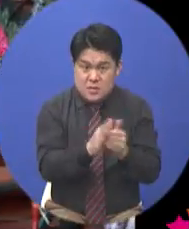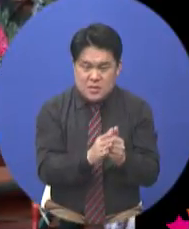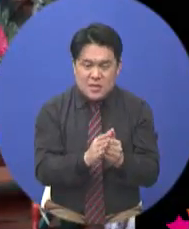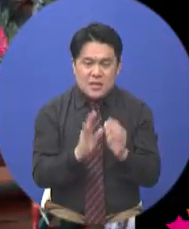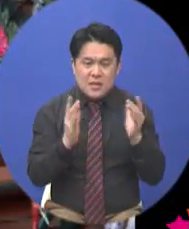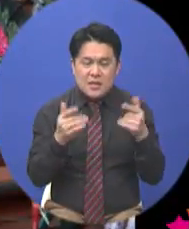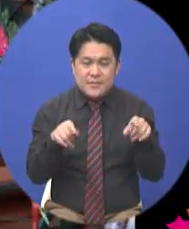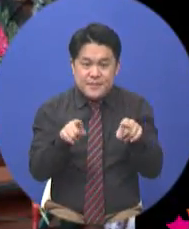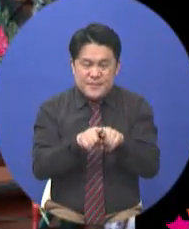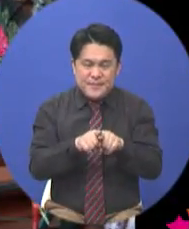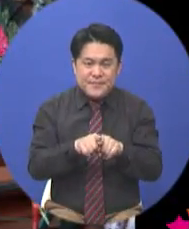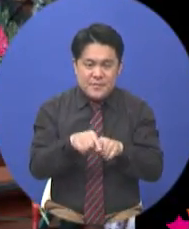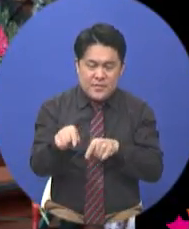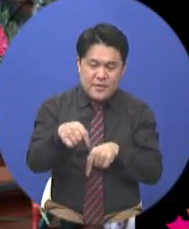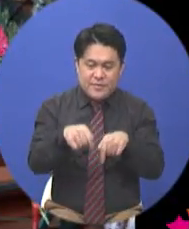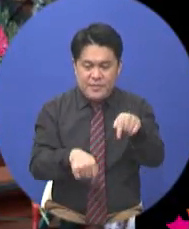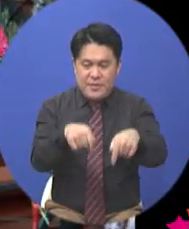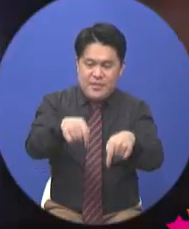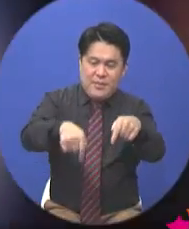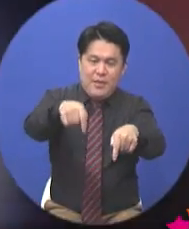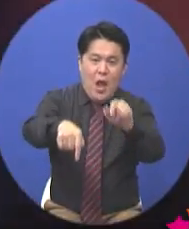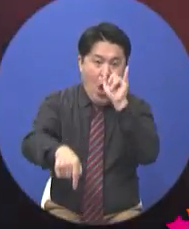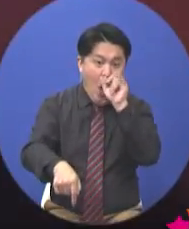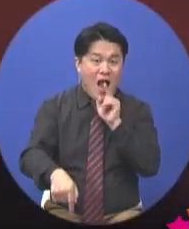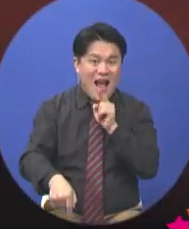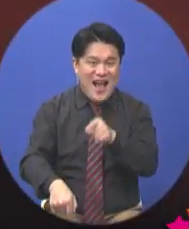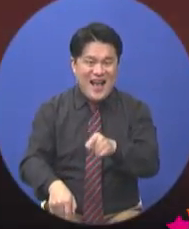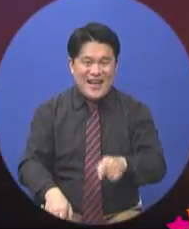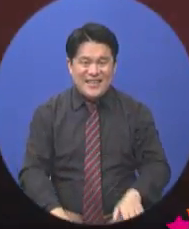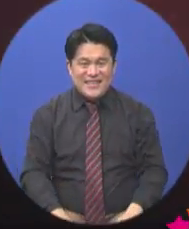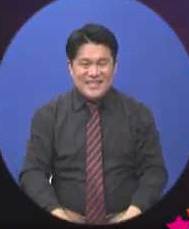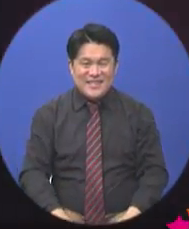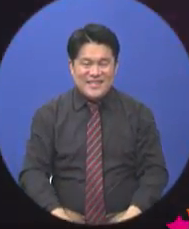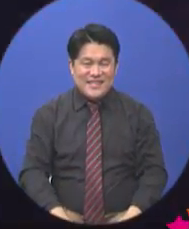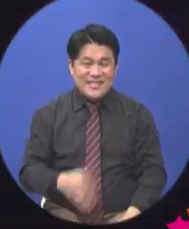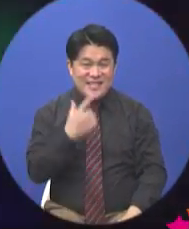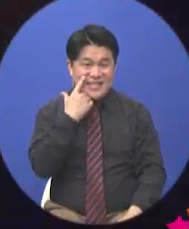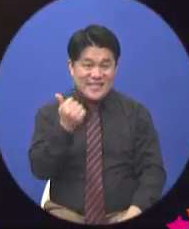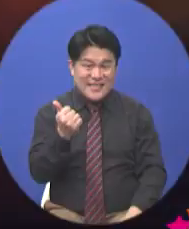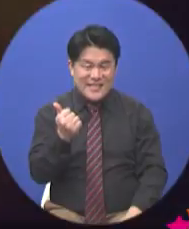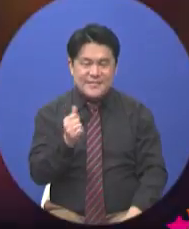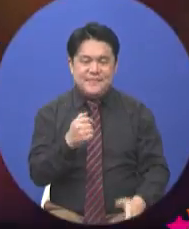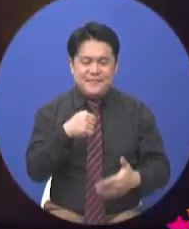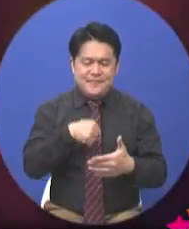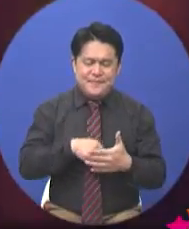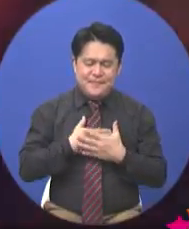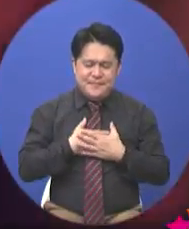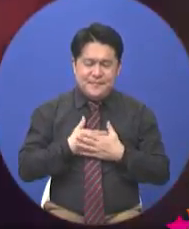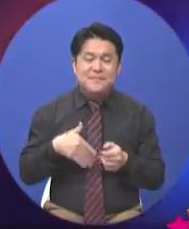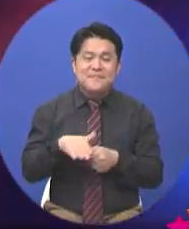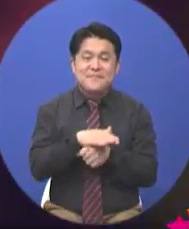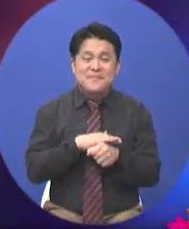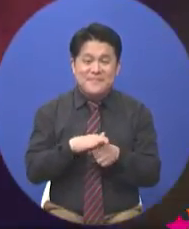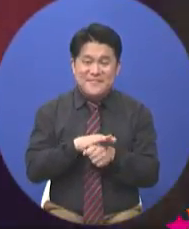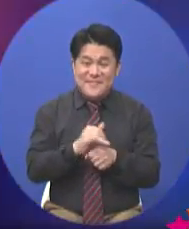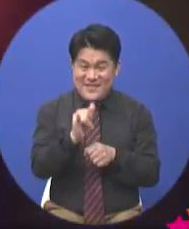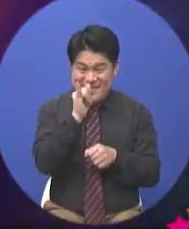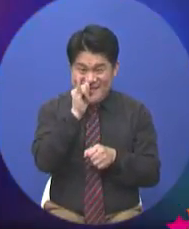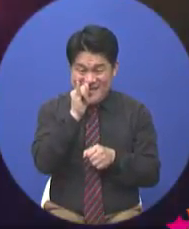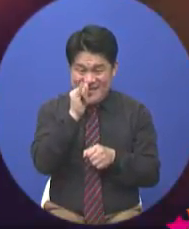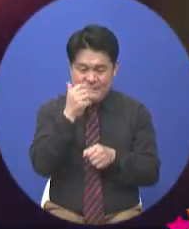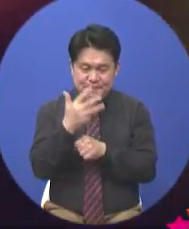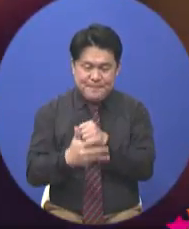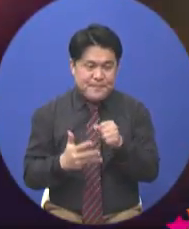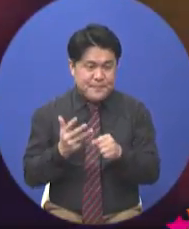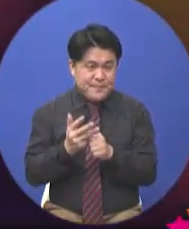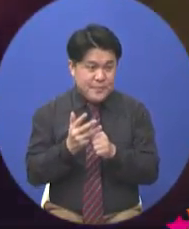함께 같이 걷기 시작했다고 합니다. 그렇습니다. 아빠의 진심 어린 사랑 덕분에